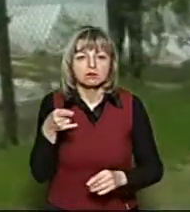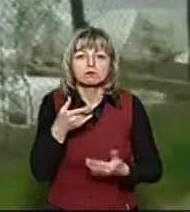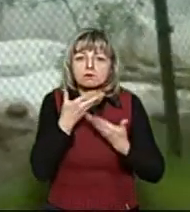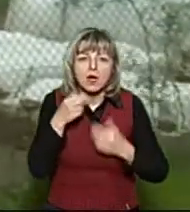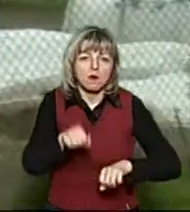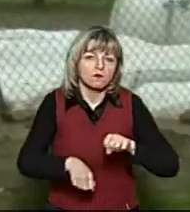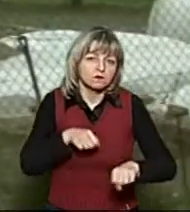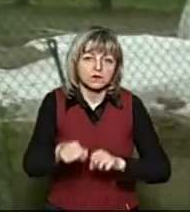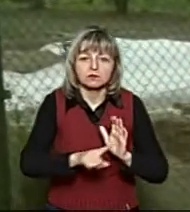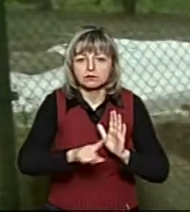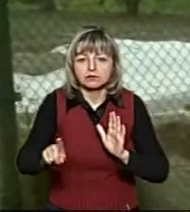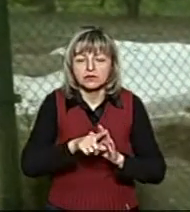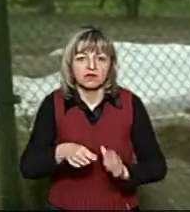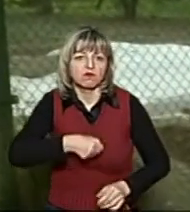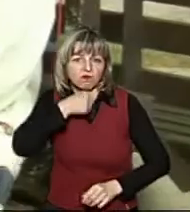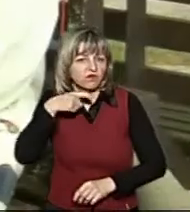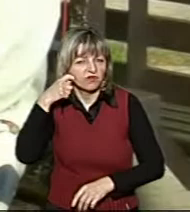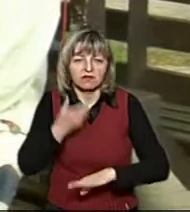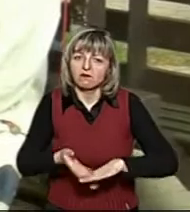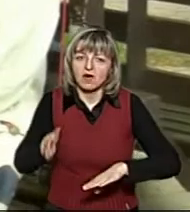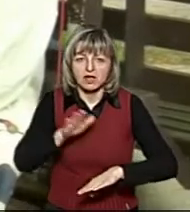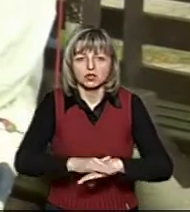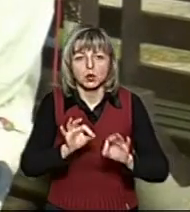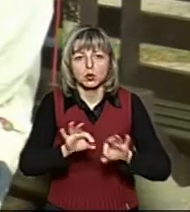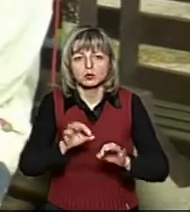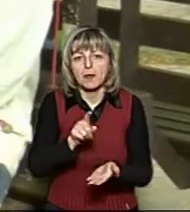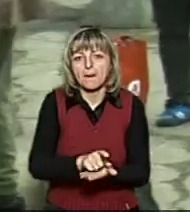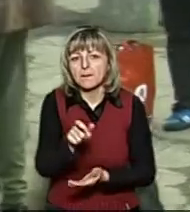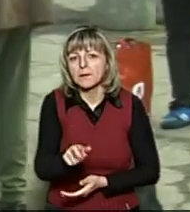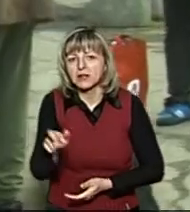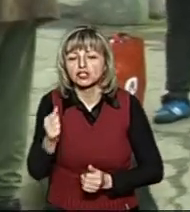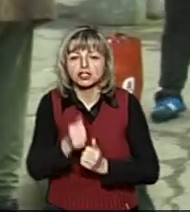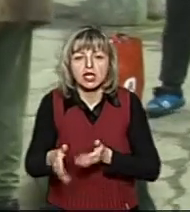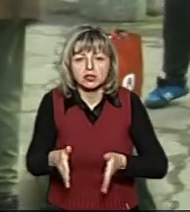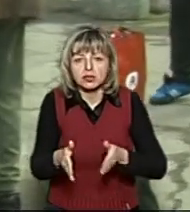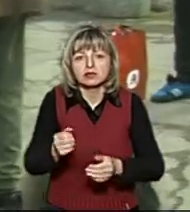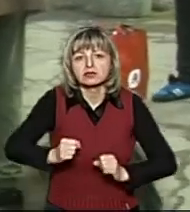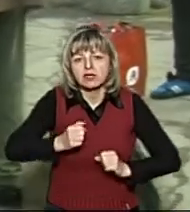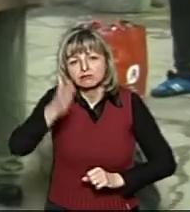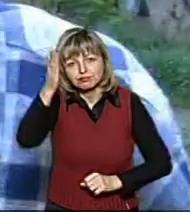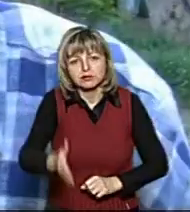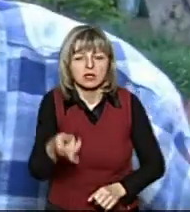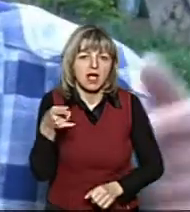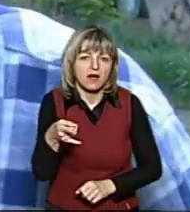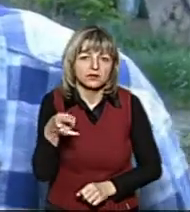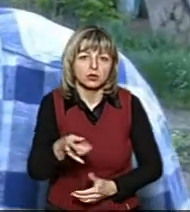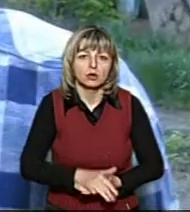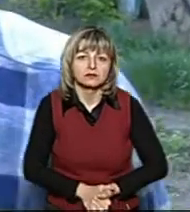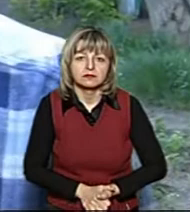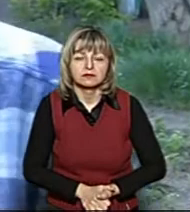на велосипеді їздити у такому віці важко, розповідають пенсіонери. Часто на дорозі намагаються спинити авто. Йдемо